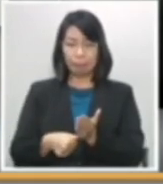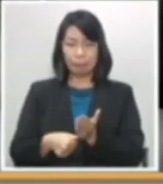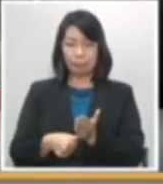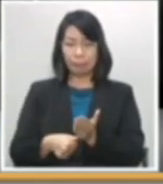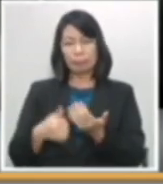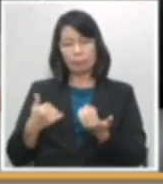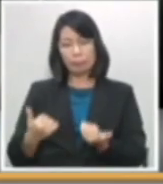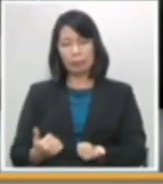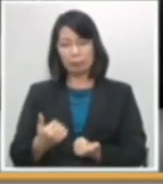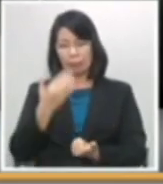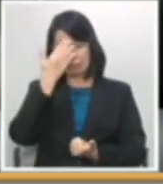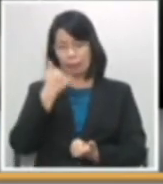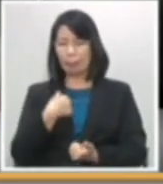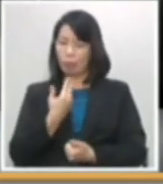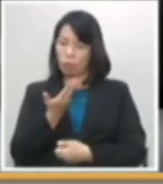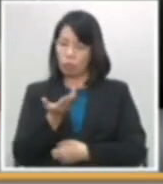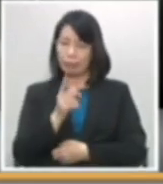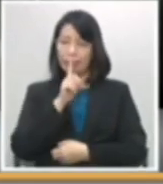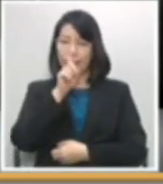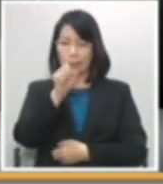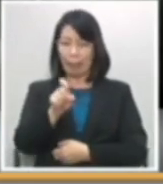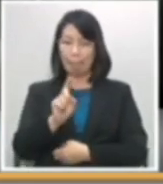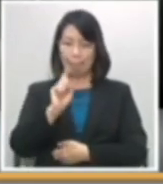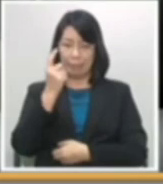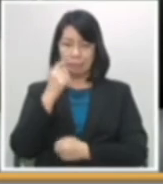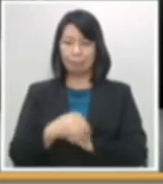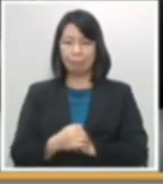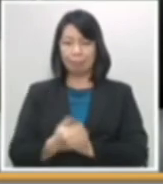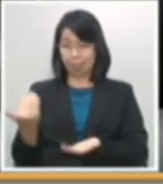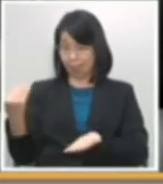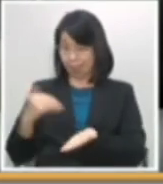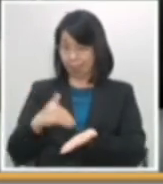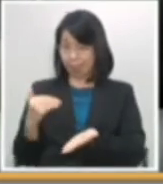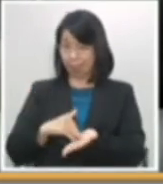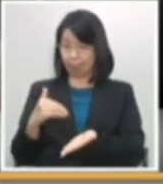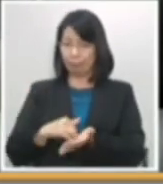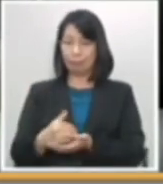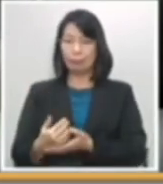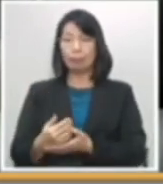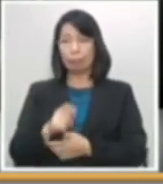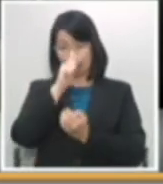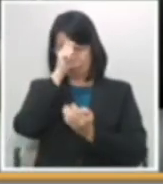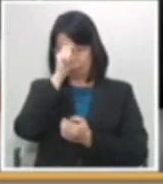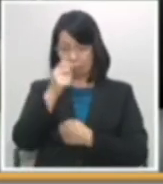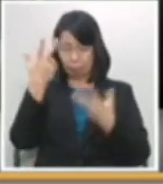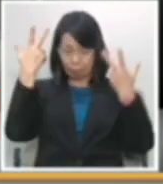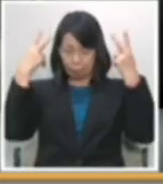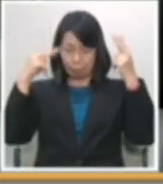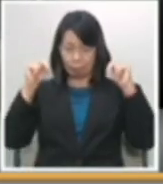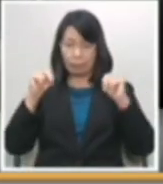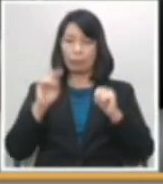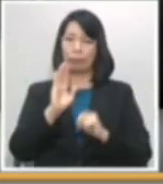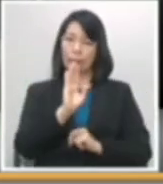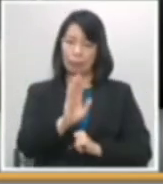งเป็นอย่างนี้ผมย้ำอีกทีหนึ่งผมเรียนท่านนายกนะครับว่าความมั่นคงประเท